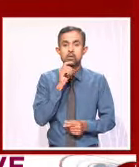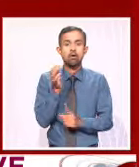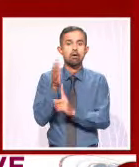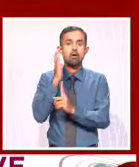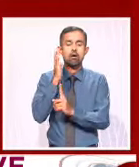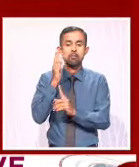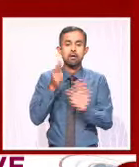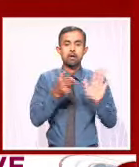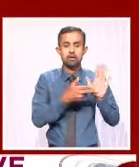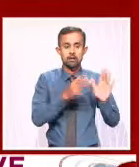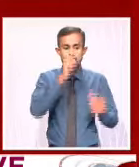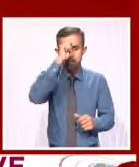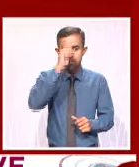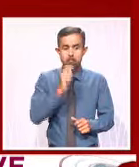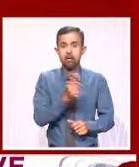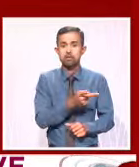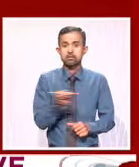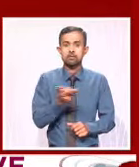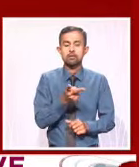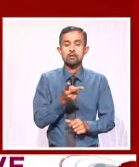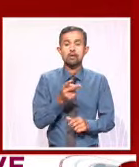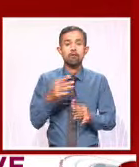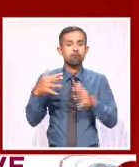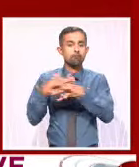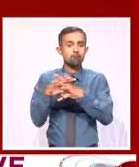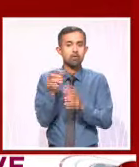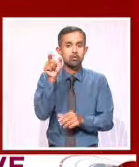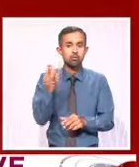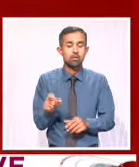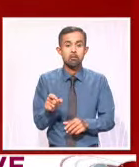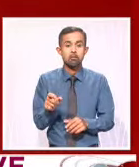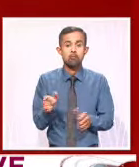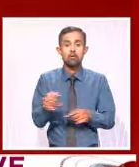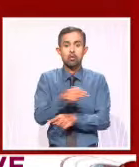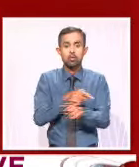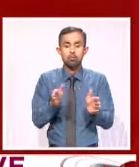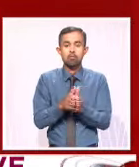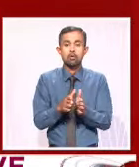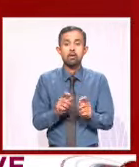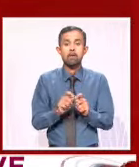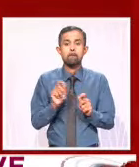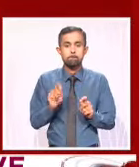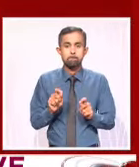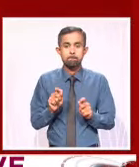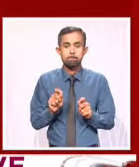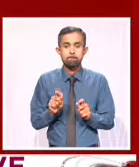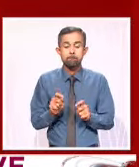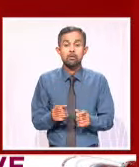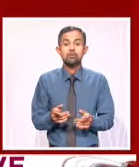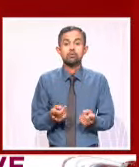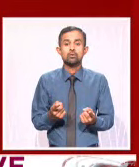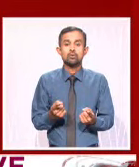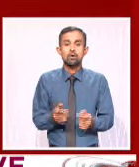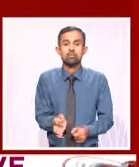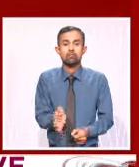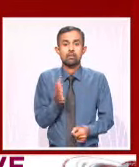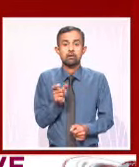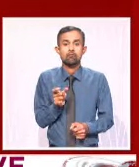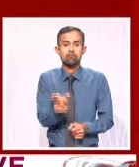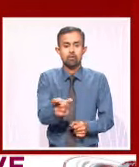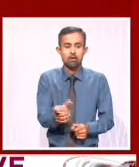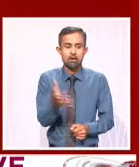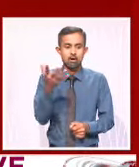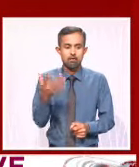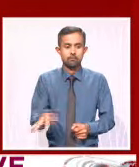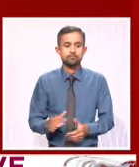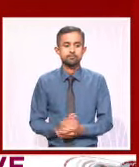සභාපති විනිසුරු නිශ්ශංක බන්දුල කරුණාරත්න සහ විකුම් කළුආරච්චි යන මහතුරුන්ගෙන් සමන්විත විනිසුරු මඩුල්ල ඊට අදාළව අතුරු තහනම් නියෝග නිකුත්